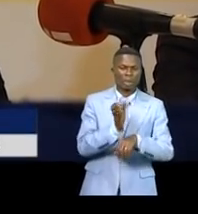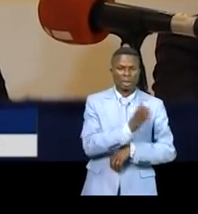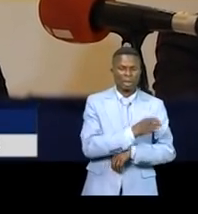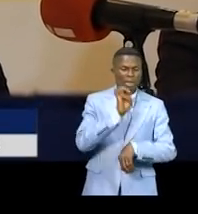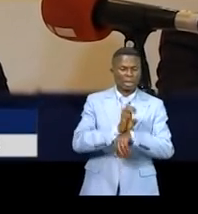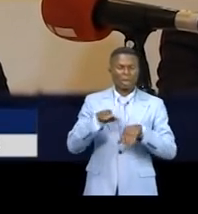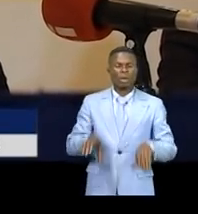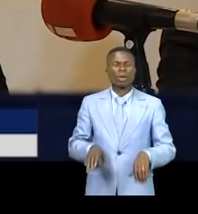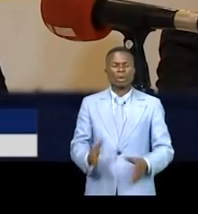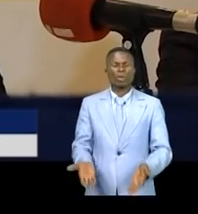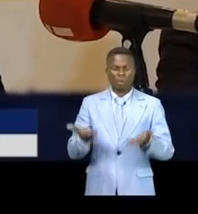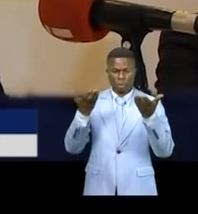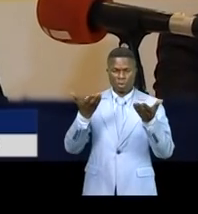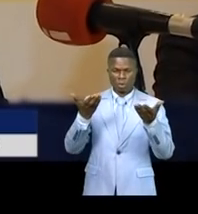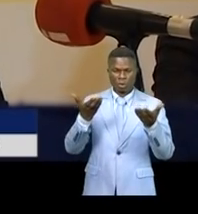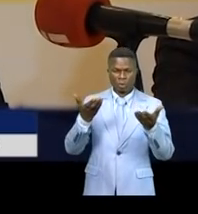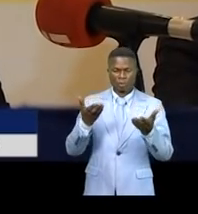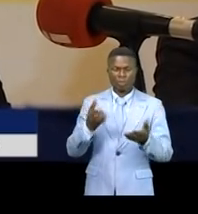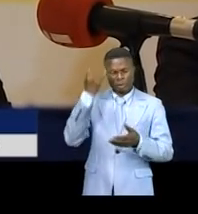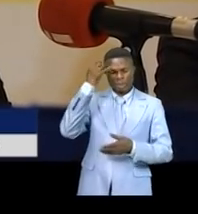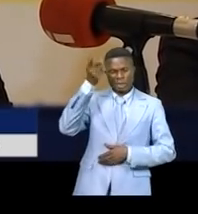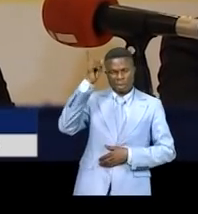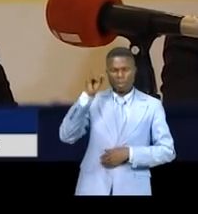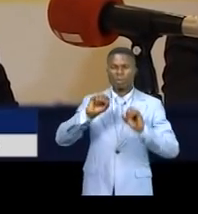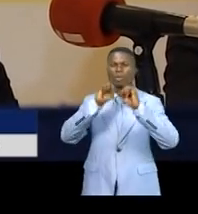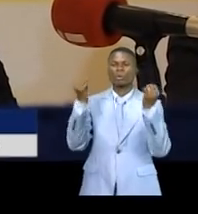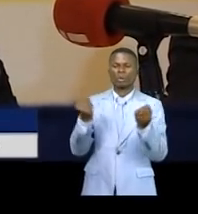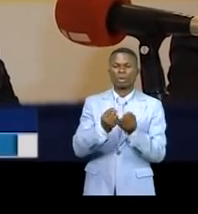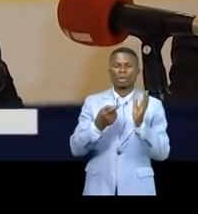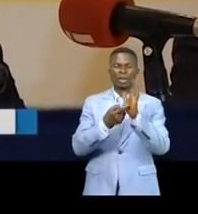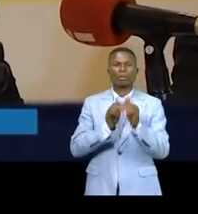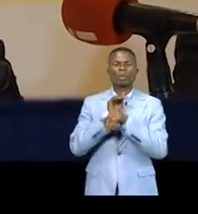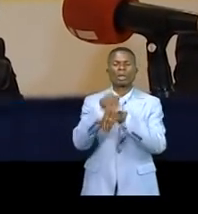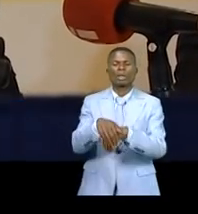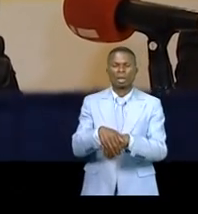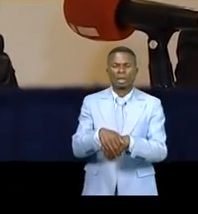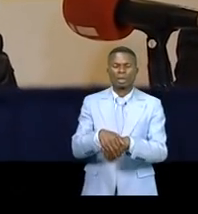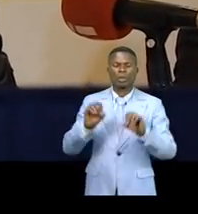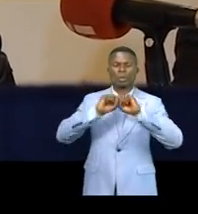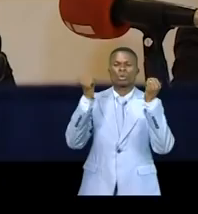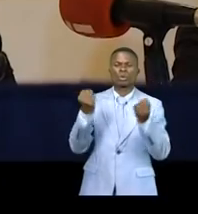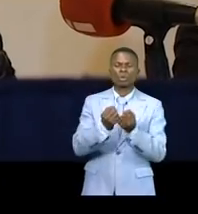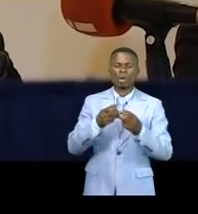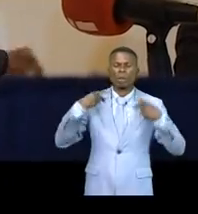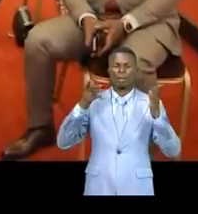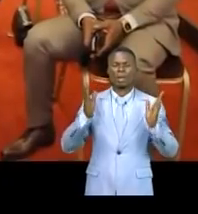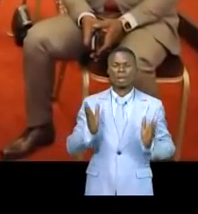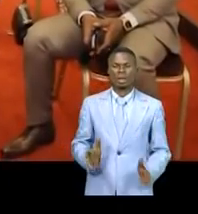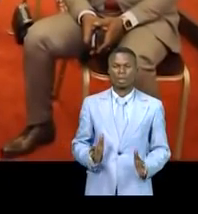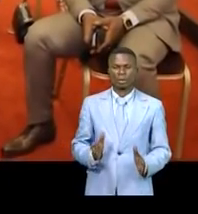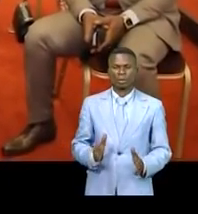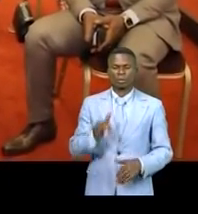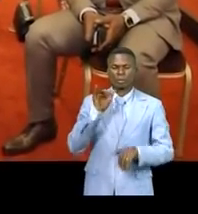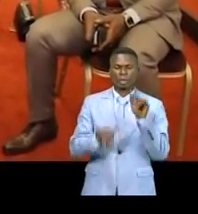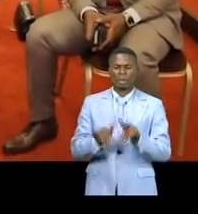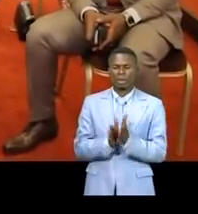l'Église du Réveil du Congo a une mission sociale qui justifie son engagement socio-pastoral. Le